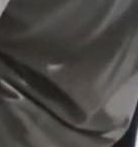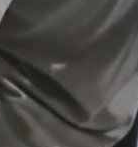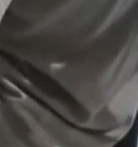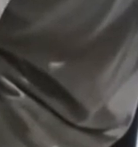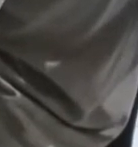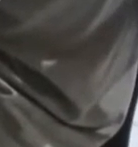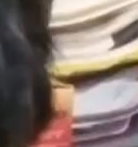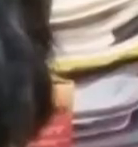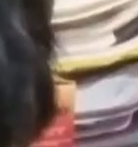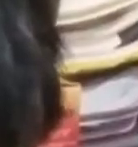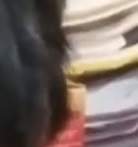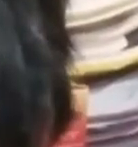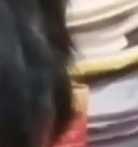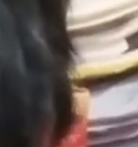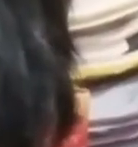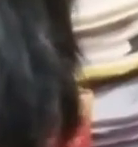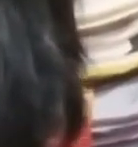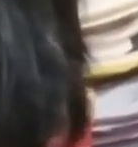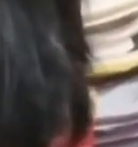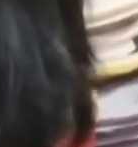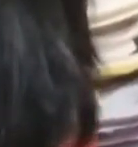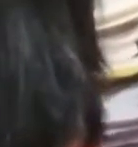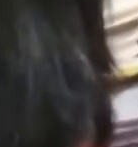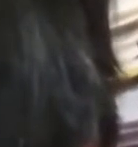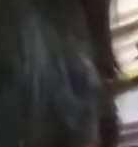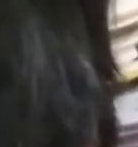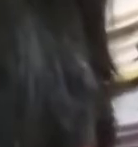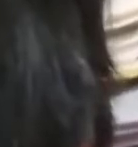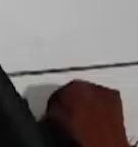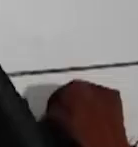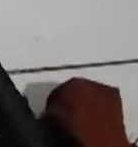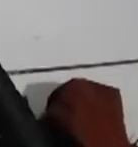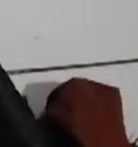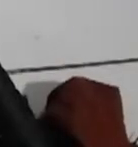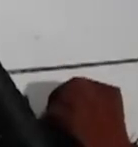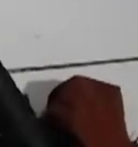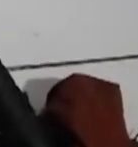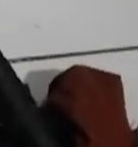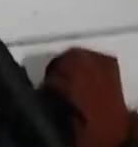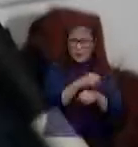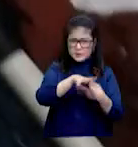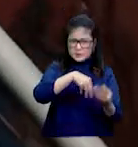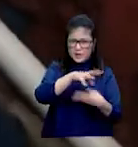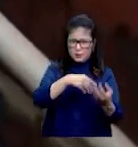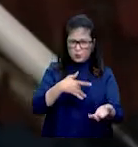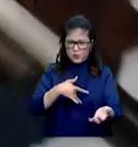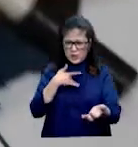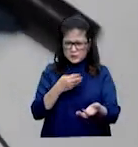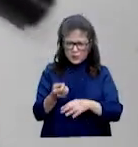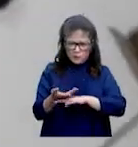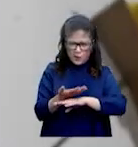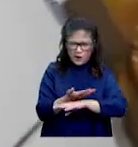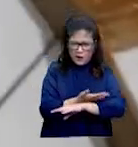pembuat petasan. HM sebelumnya meracik 1 kg bubuk bahan petasan. Tiba-tiba merasakan reaksi panas dan membawa bubuk